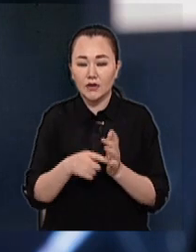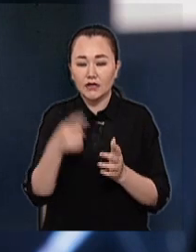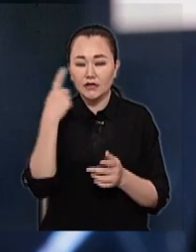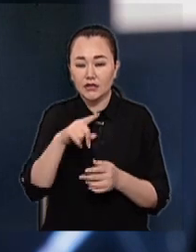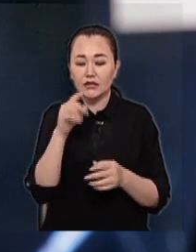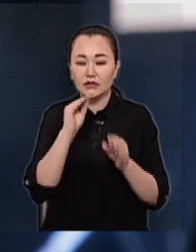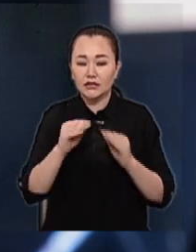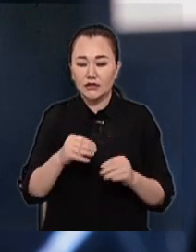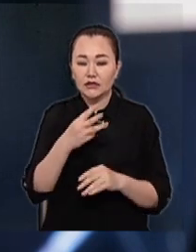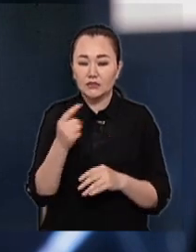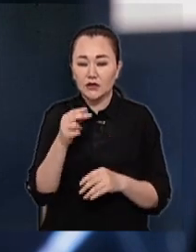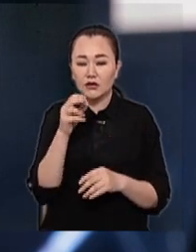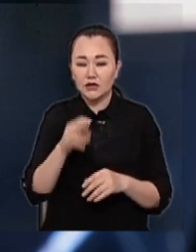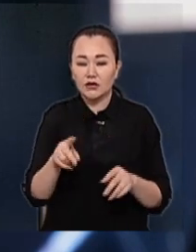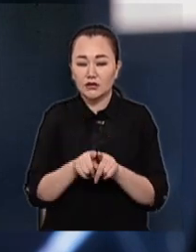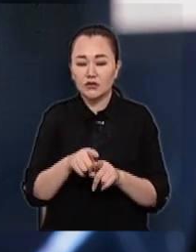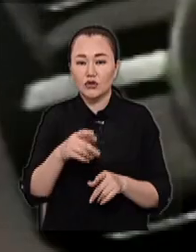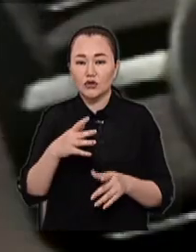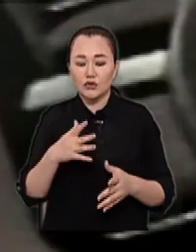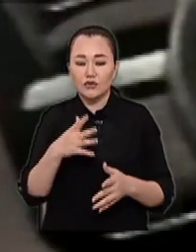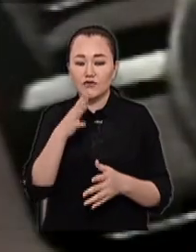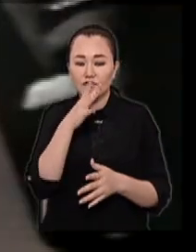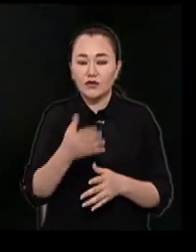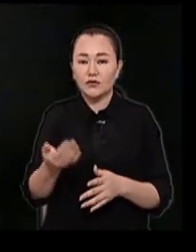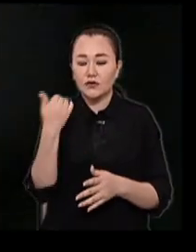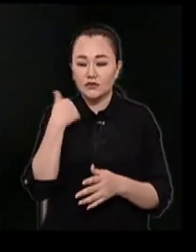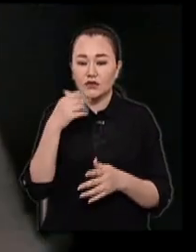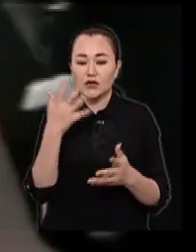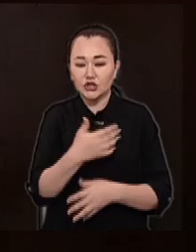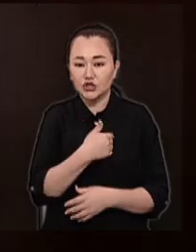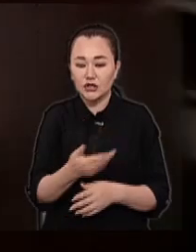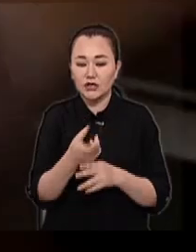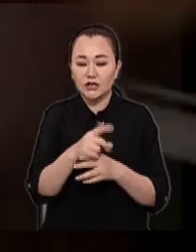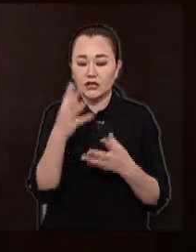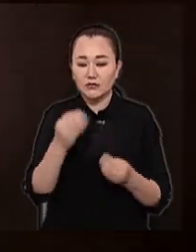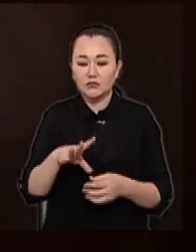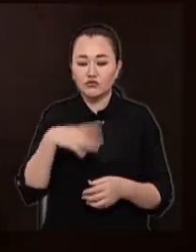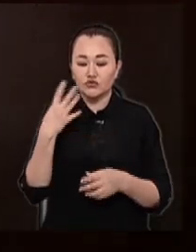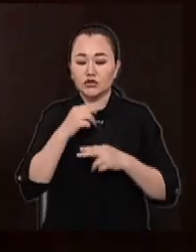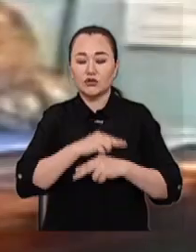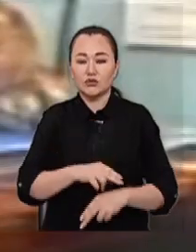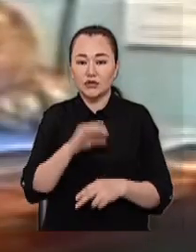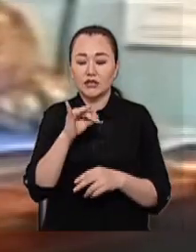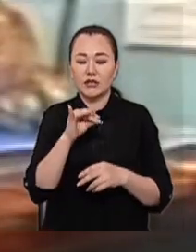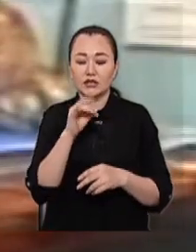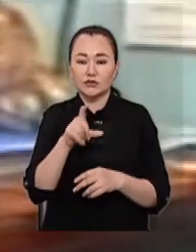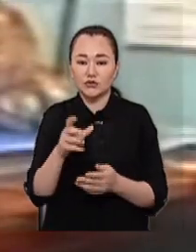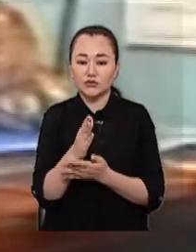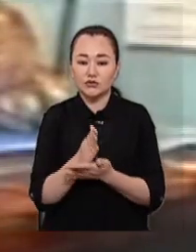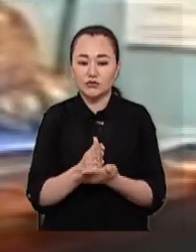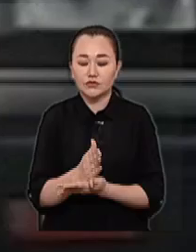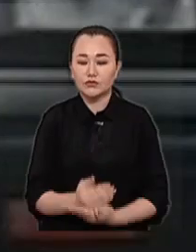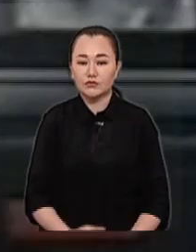31 канала лежит в самом духе того времени. Какие пожелания звучат в этот день от бывших сотрудников и коллег?